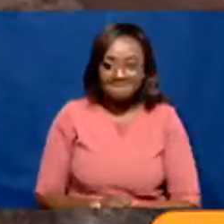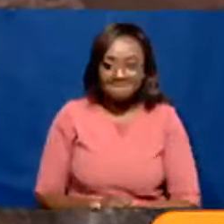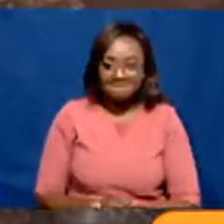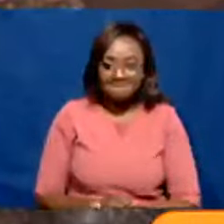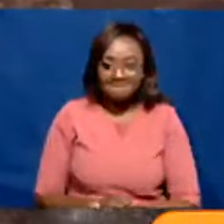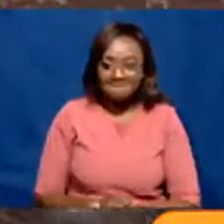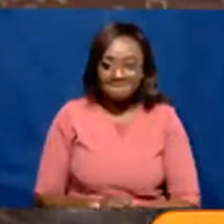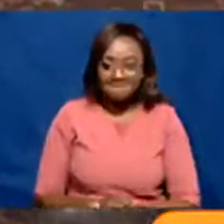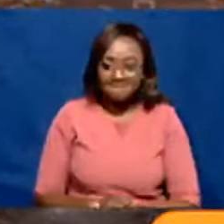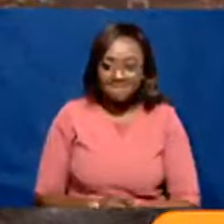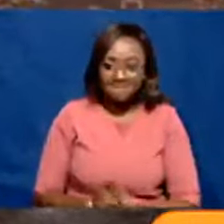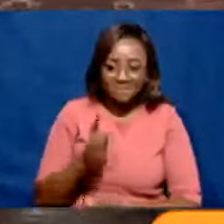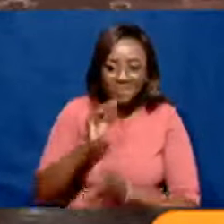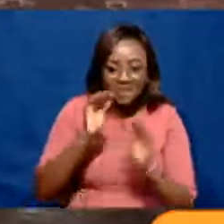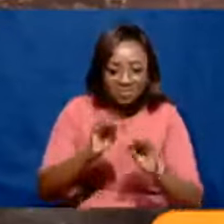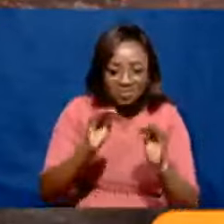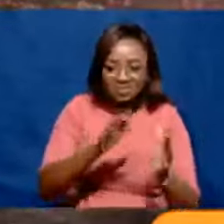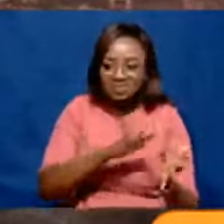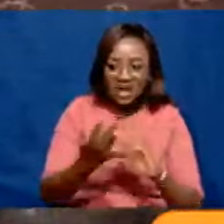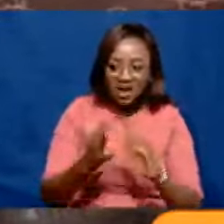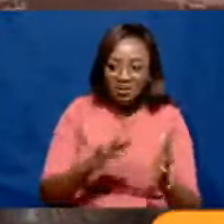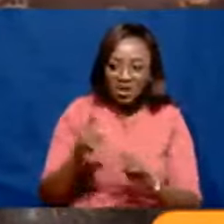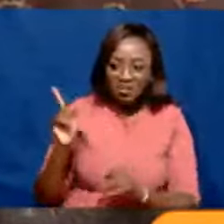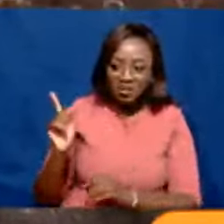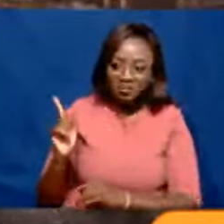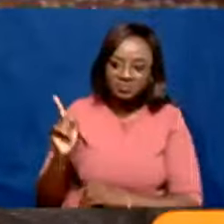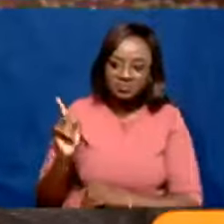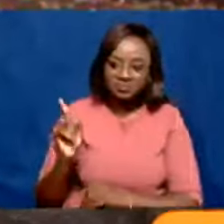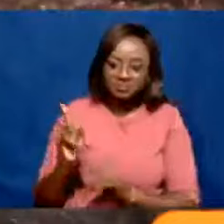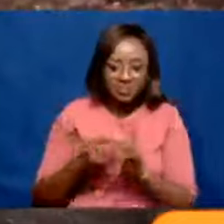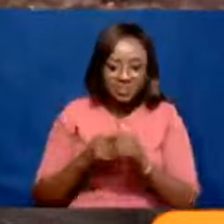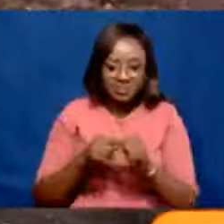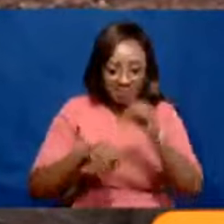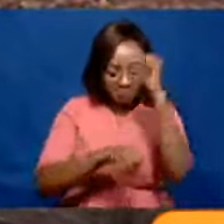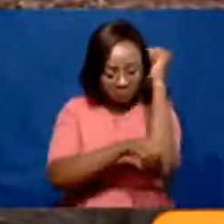hivi, nasima inaanza chini hivi. Ndiyo kwa hiyo pahali kamuzizi kamegusa,